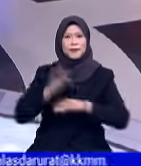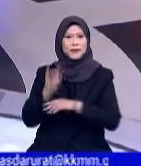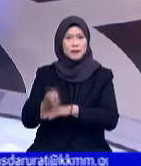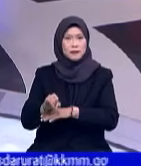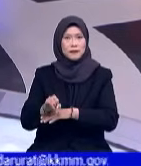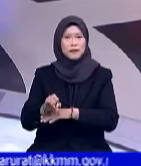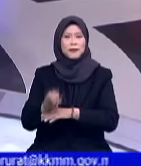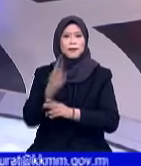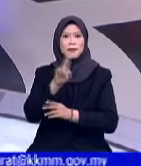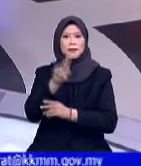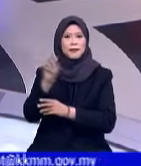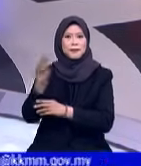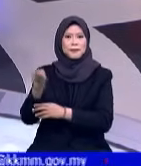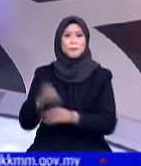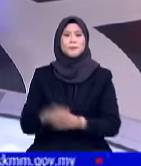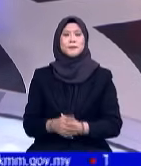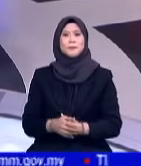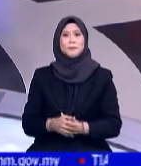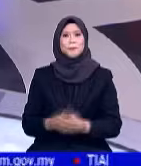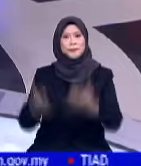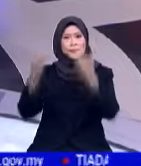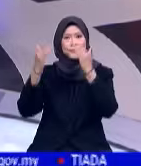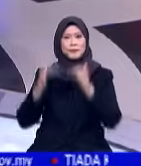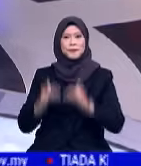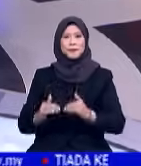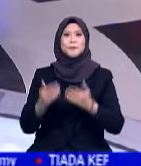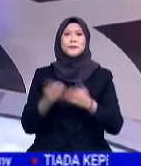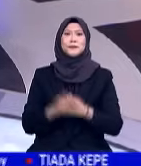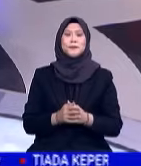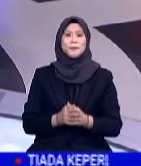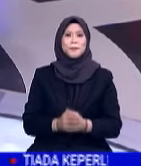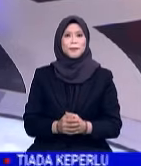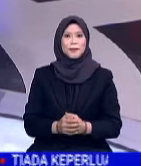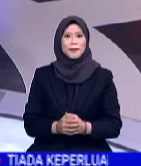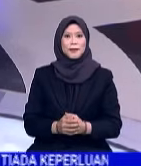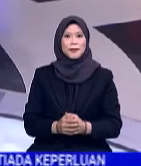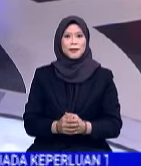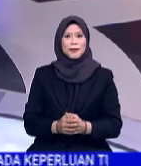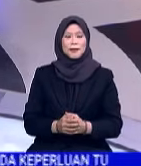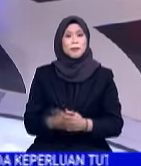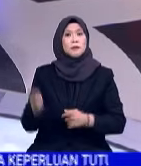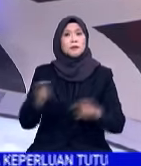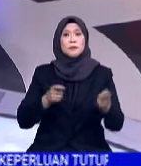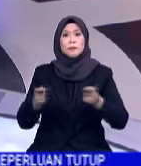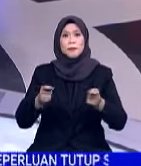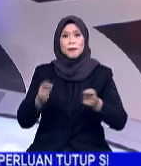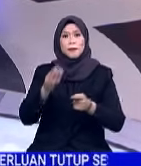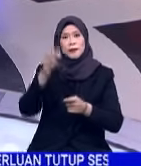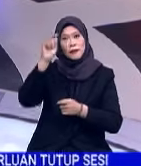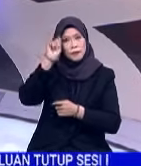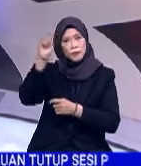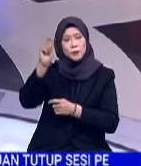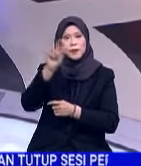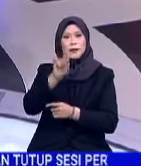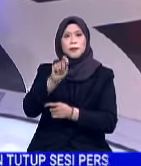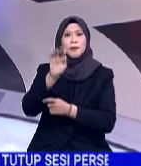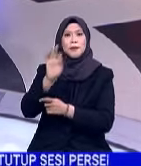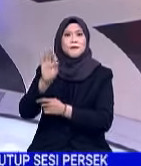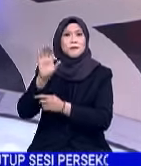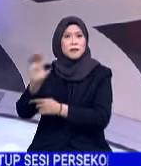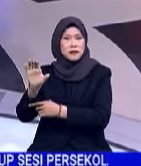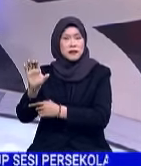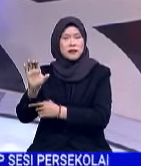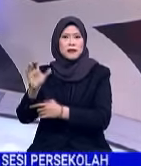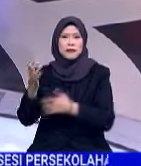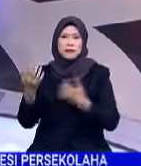kami di RTM. Baiklah, kita balik pula ke perkembangan seterusnya. Pengendali Terengganu FC, TFC Nafuz Izzin enggan mendabik